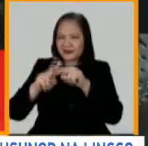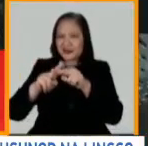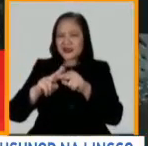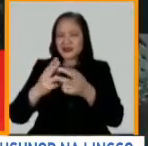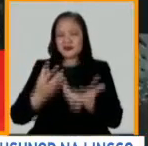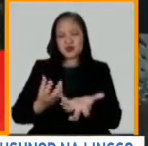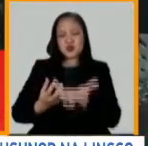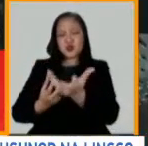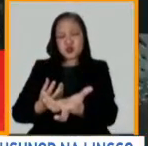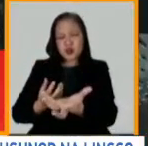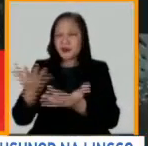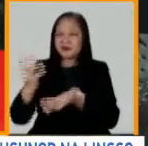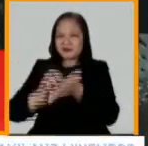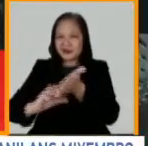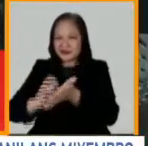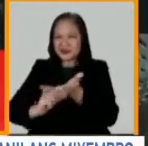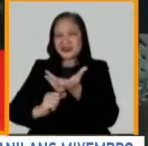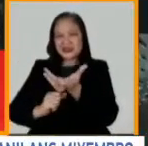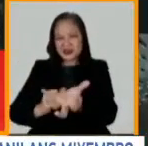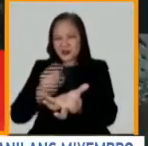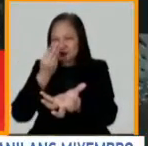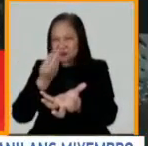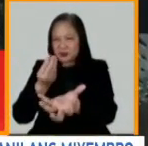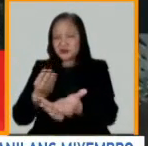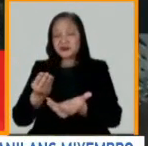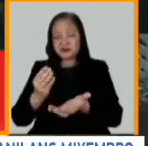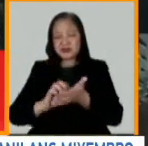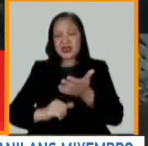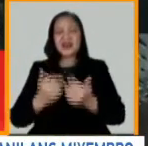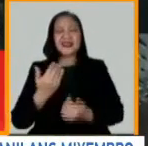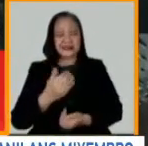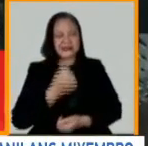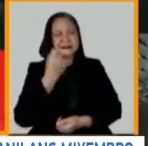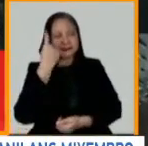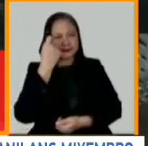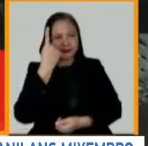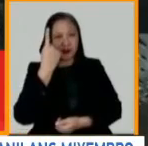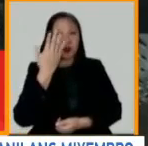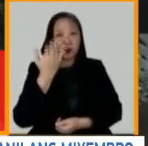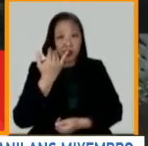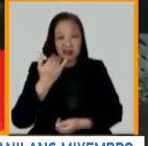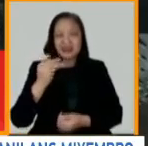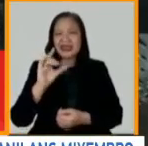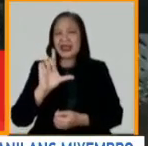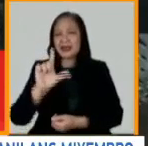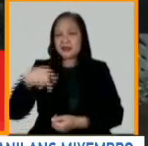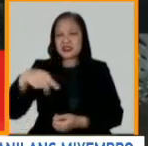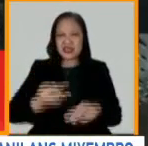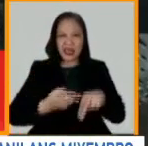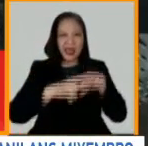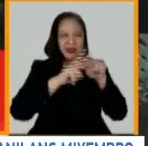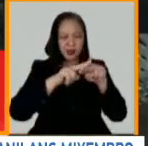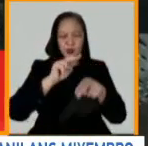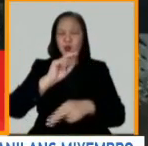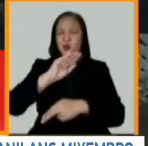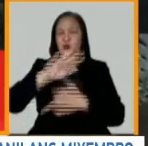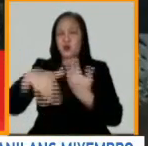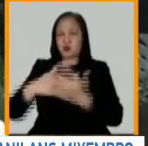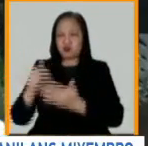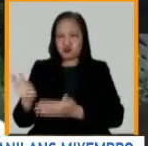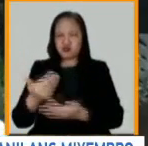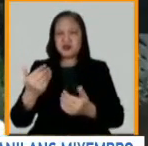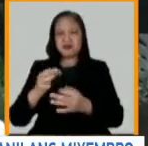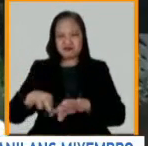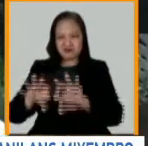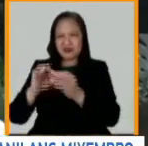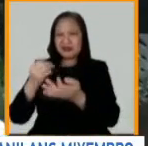daw at wala rin naman daw magagawa dahil hindi lamang LPG yung tumataas yung presyo ngayon, halos lahat ng pangunahing bilihin. Yan muna unang balita